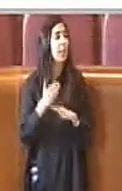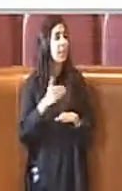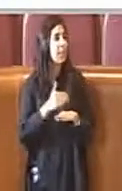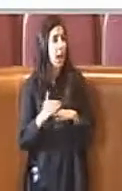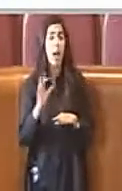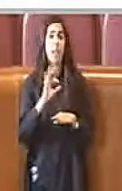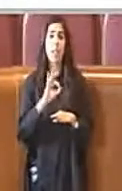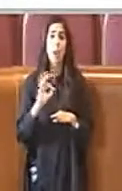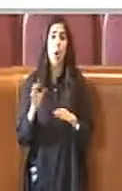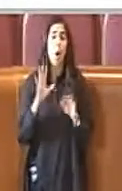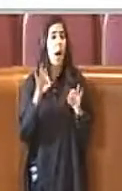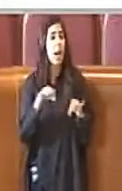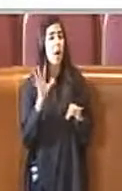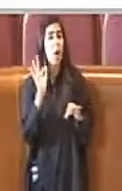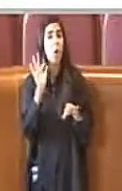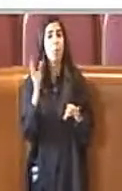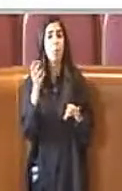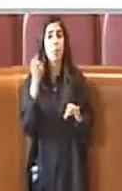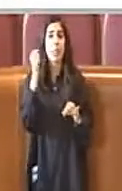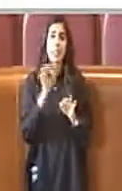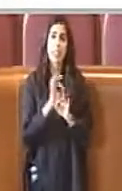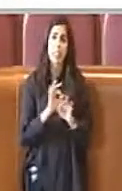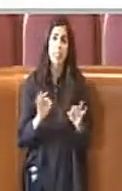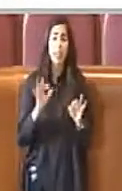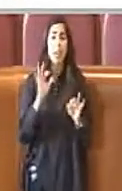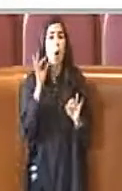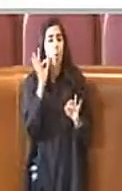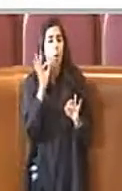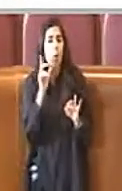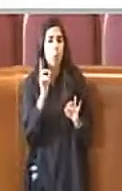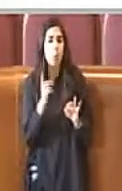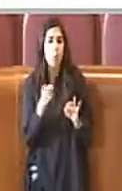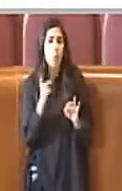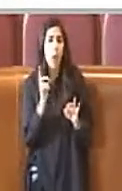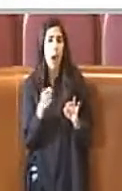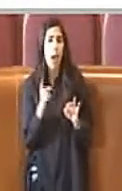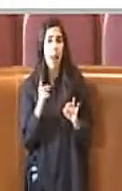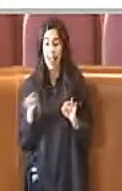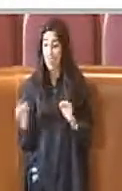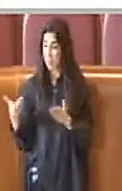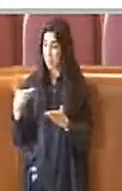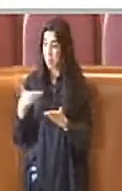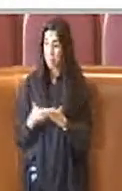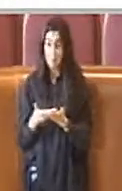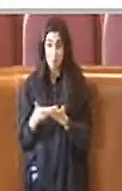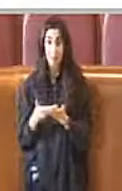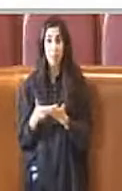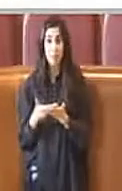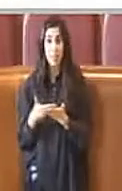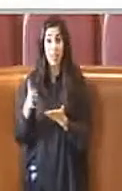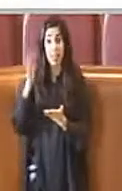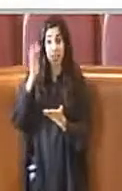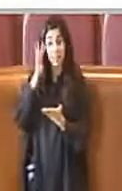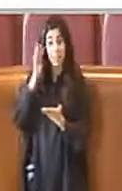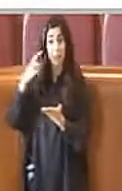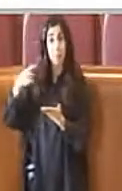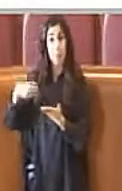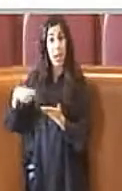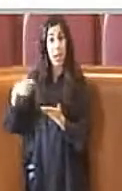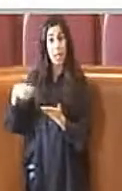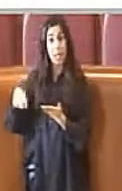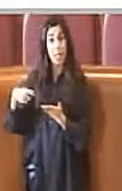raggiungere l'obiettivo che è quello di esaminare le osservazioni e mediante anche l'audizione dei dei presidenti